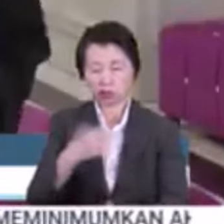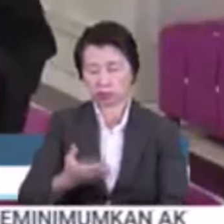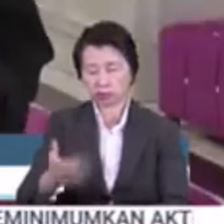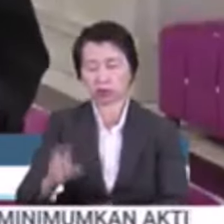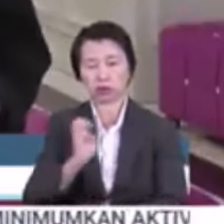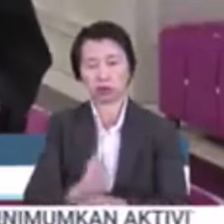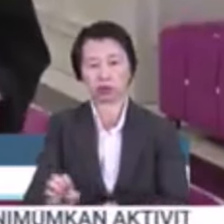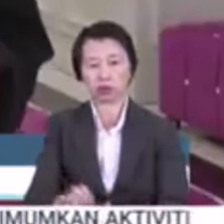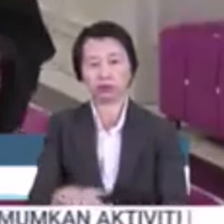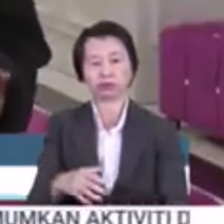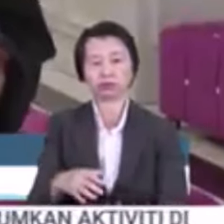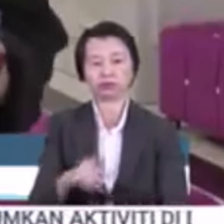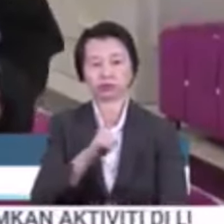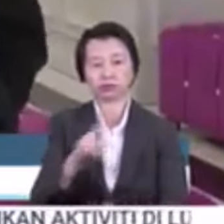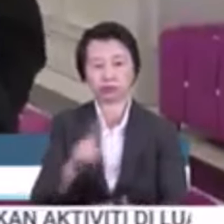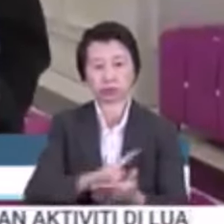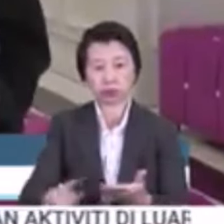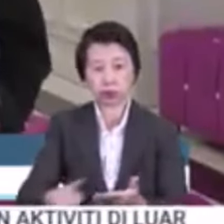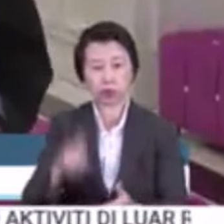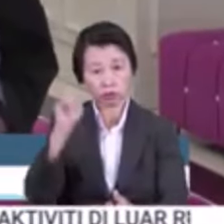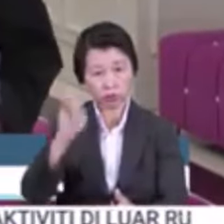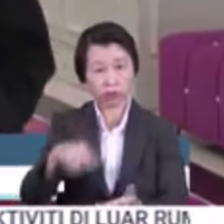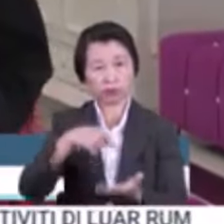kemas zakat emas